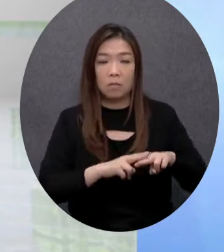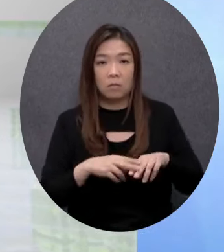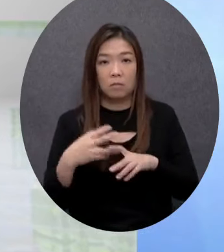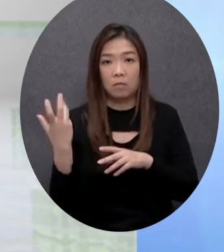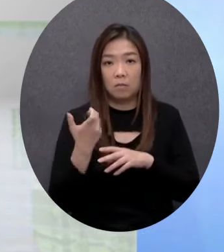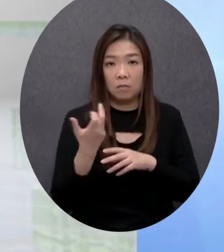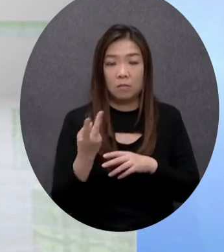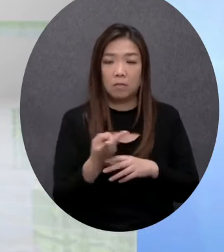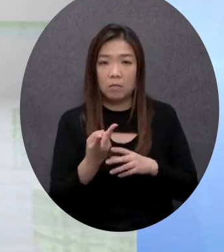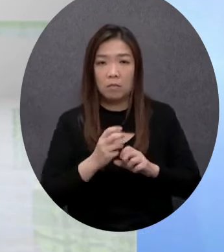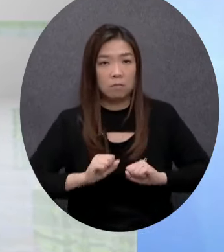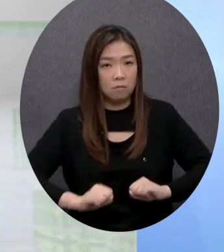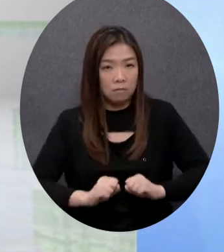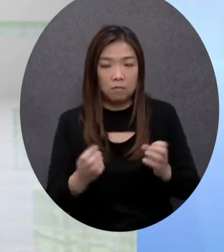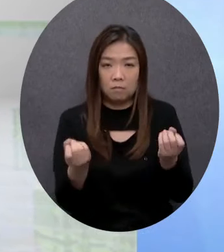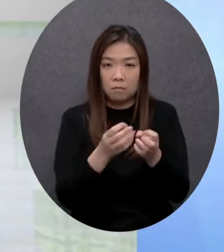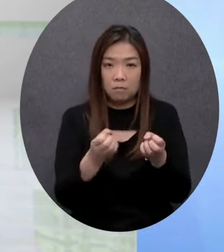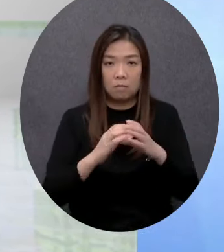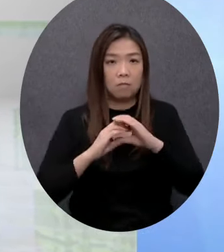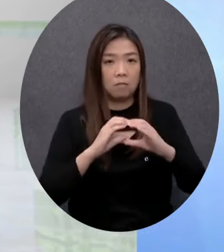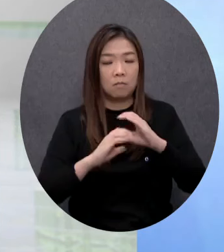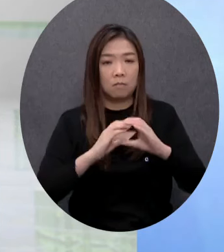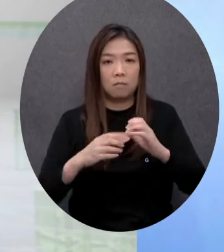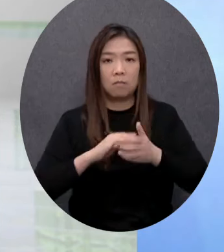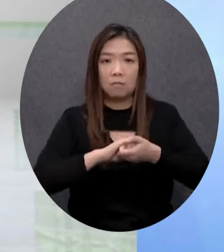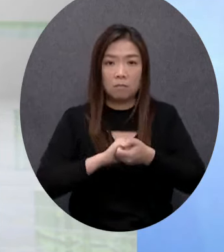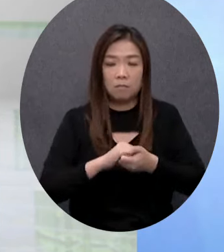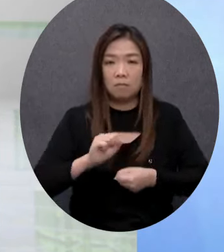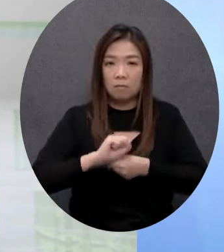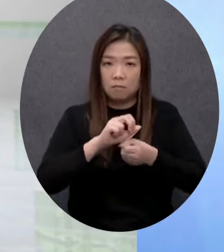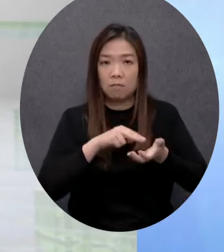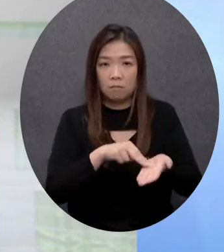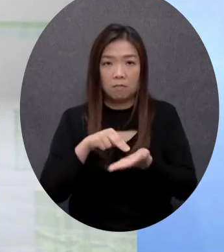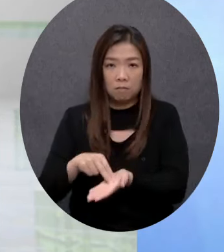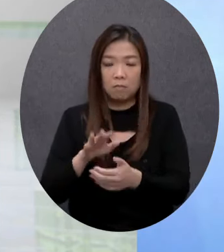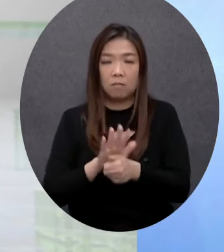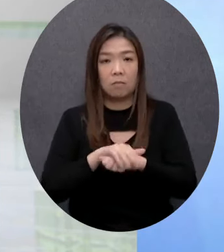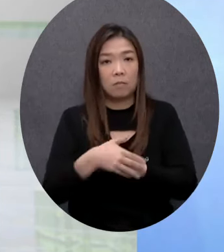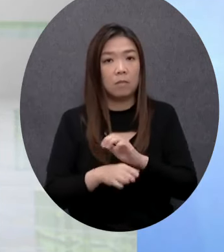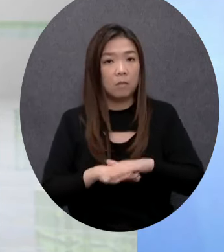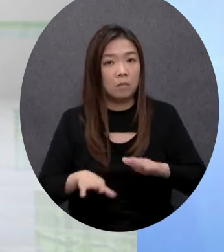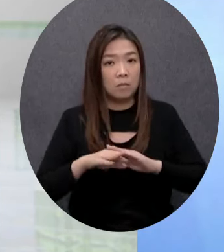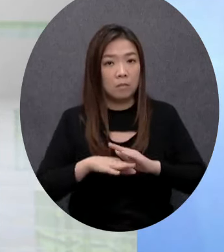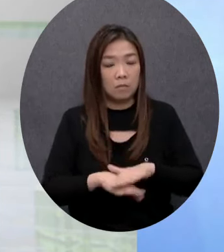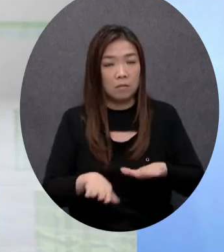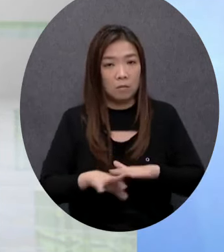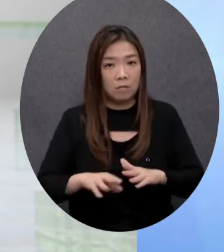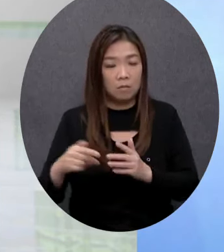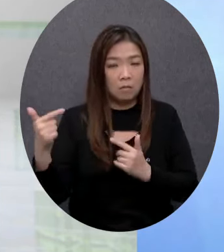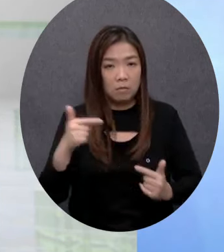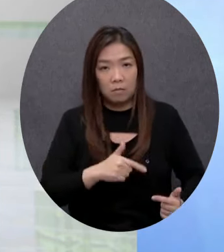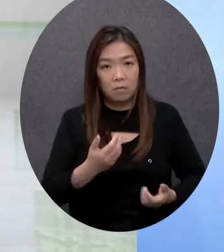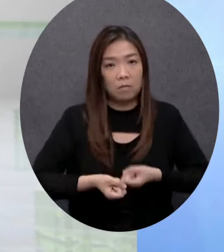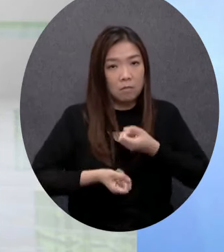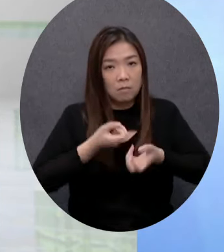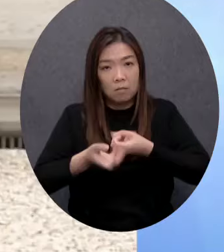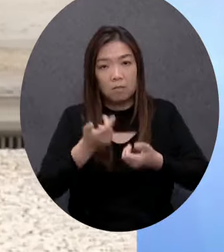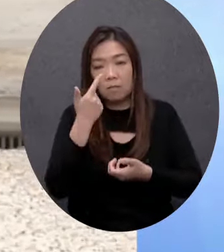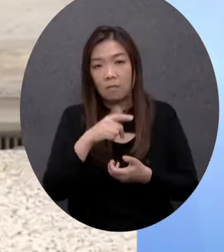坚持对话合作，增进战略互信，为世界和平发展不断作出新贡献。